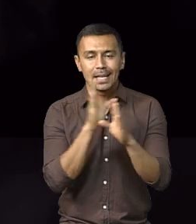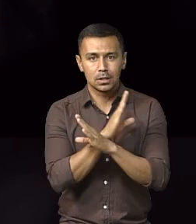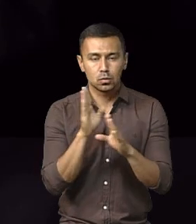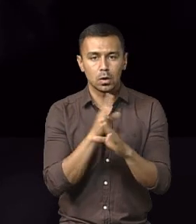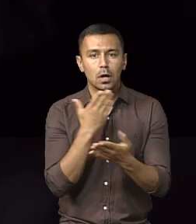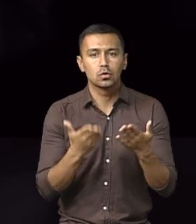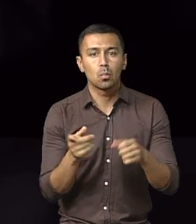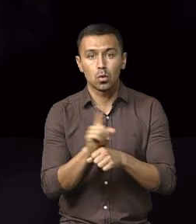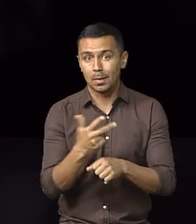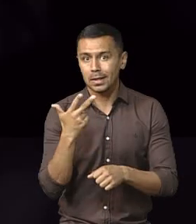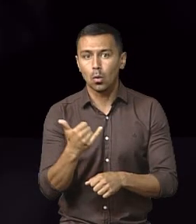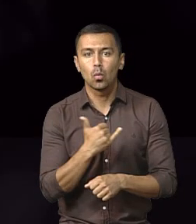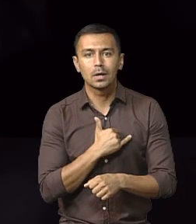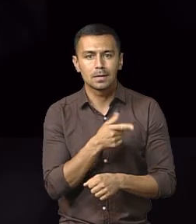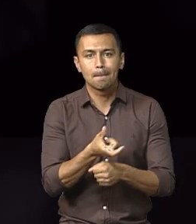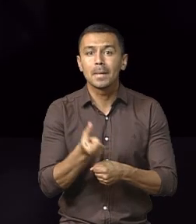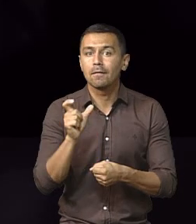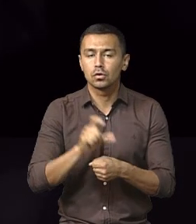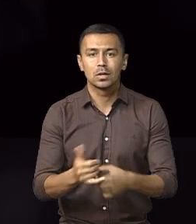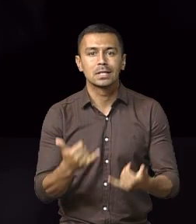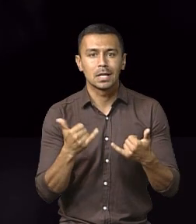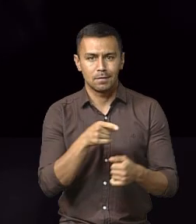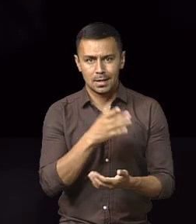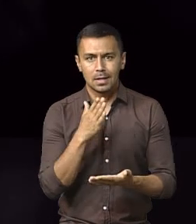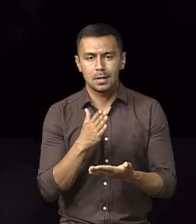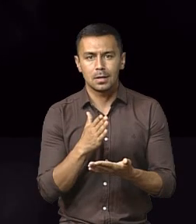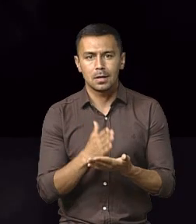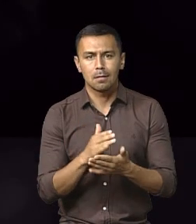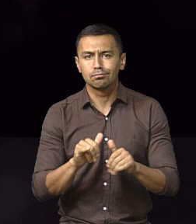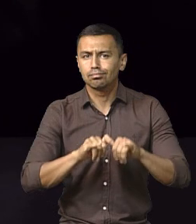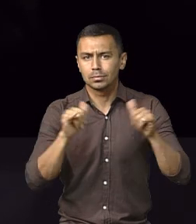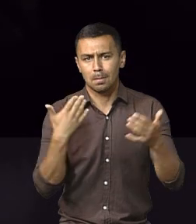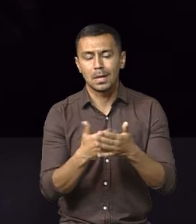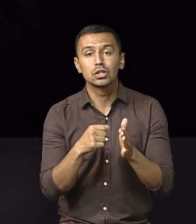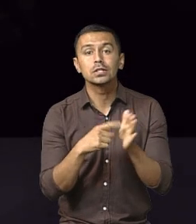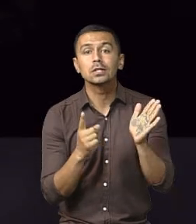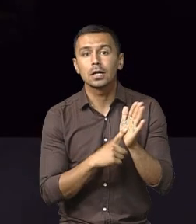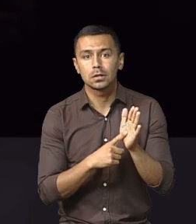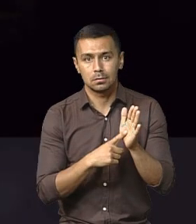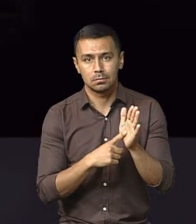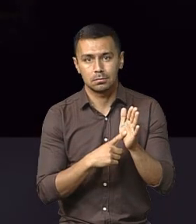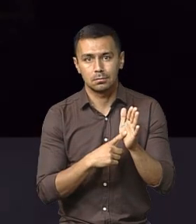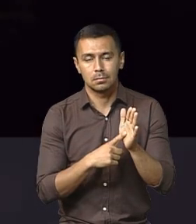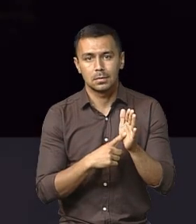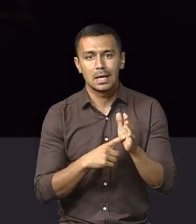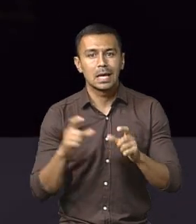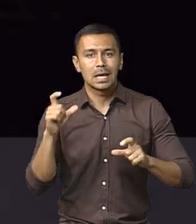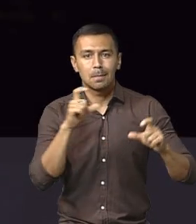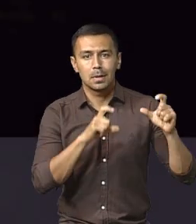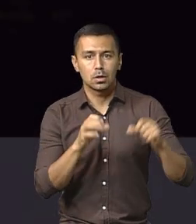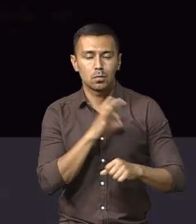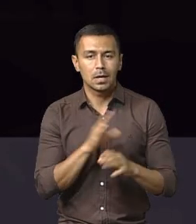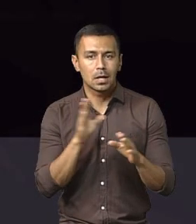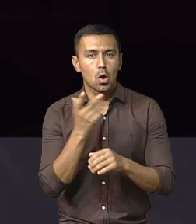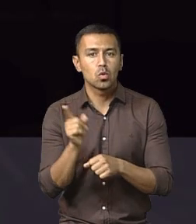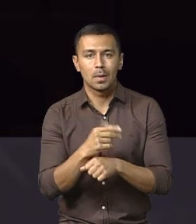якщо по нормі 3, у нас він перевищує. Зараз він ще виріс, він зараз біля 16 одиниць. Хімічне споживання кисню при нормі